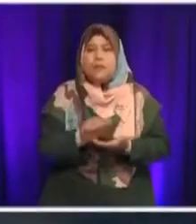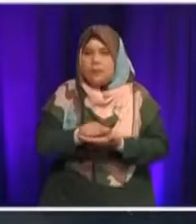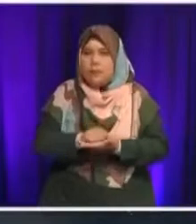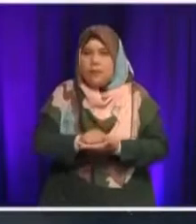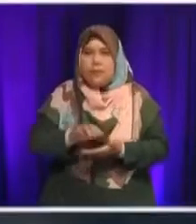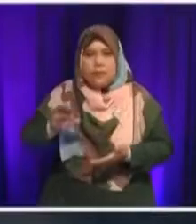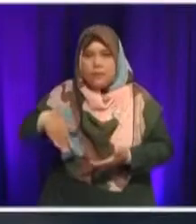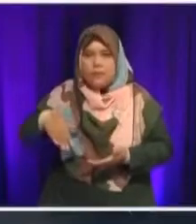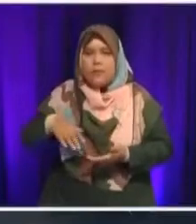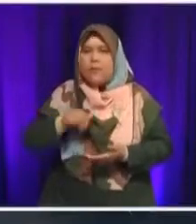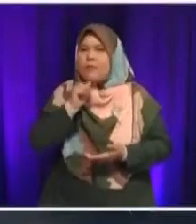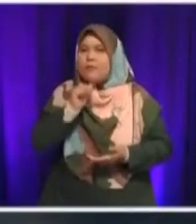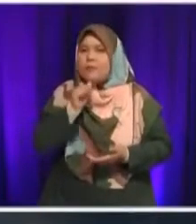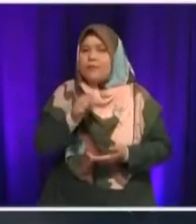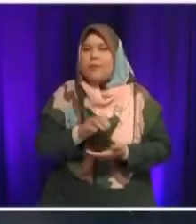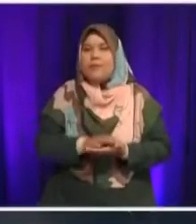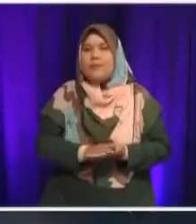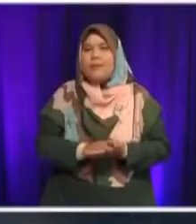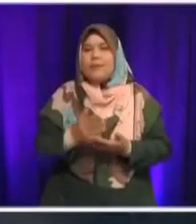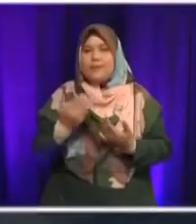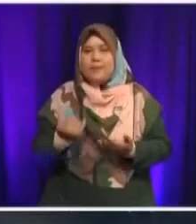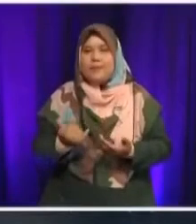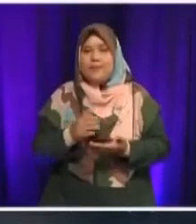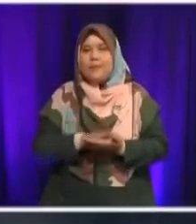membersihkan Terima kasih atas